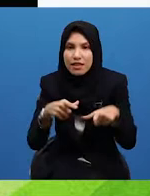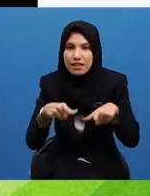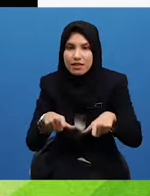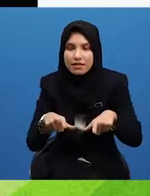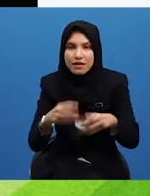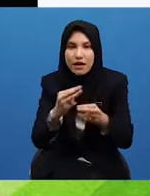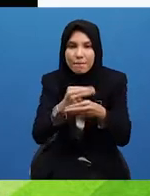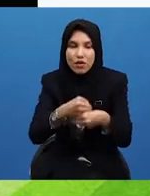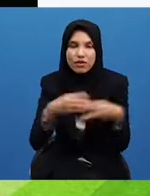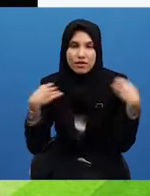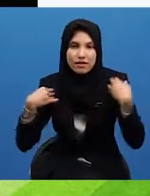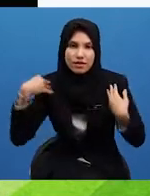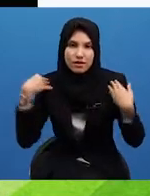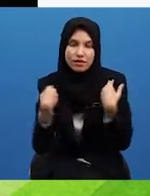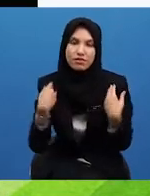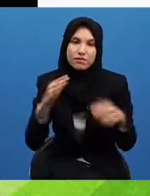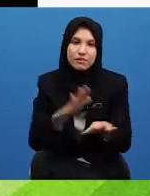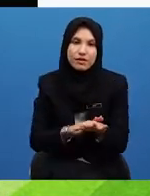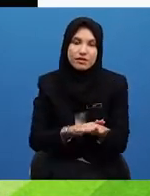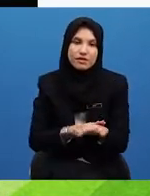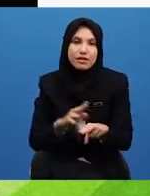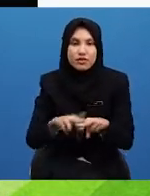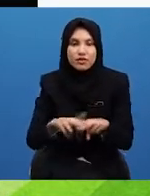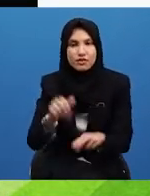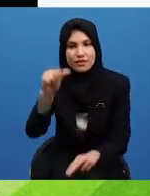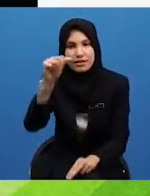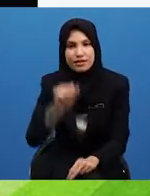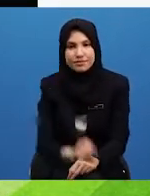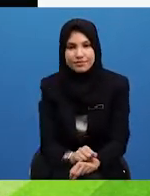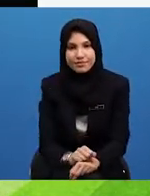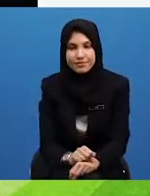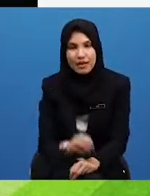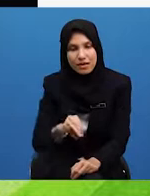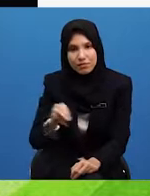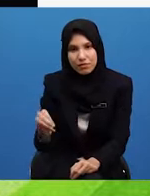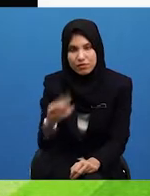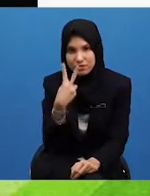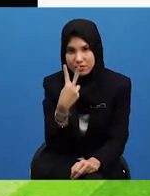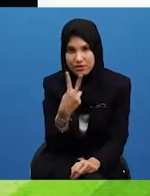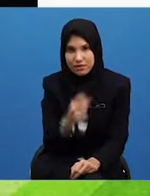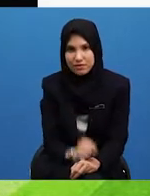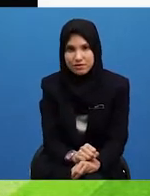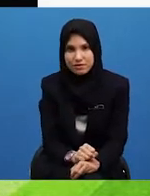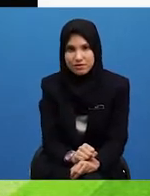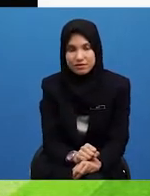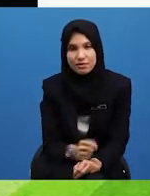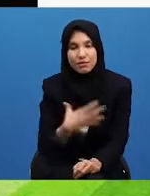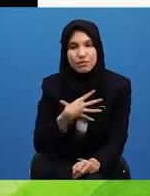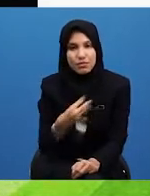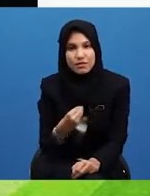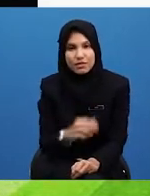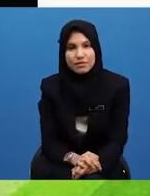model hewan pada kedudukan ini murid coba perhatikan screen putih